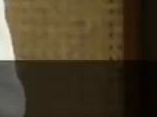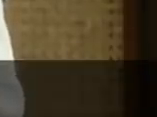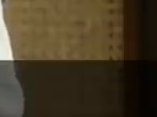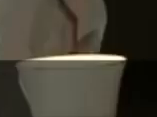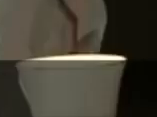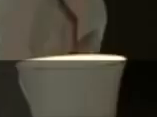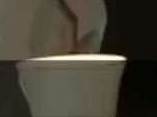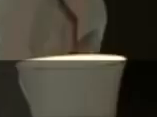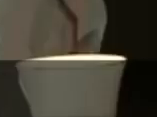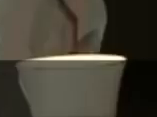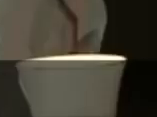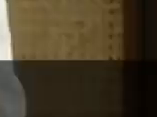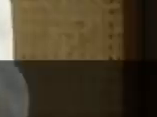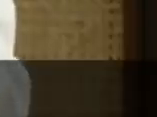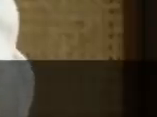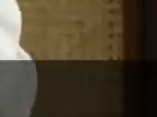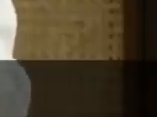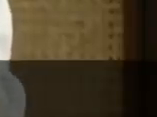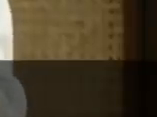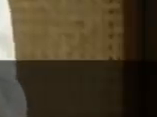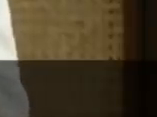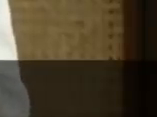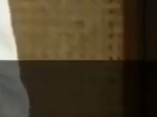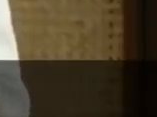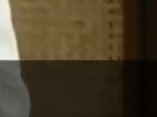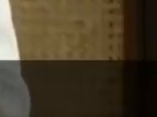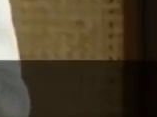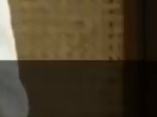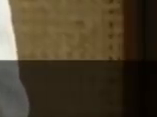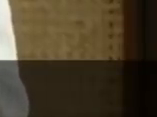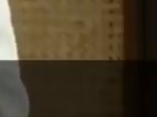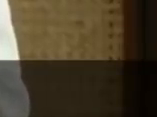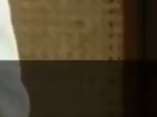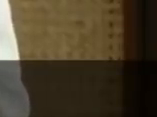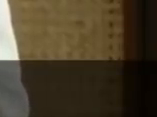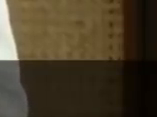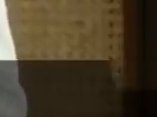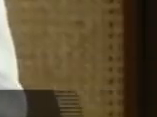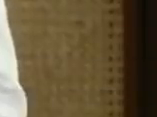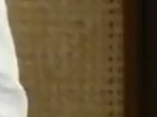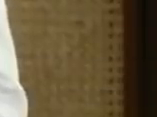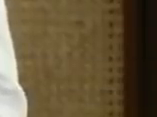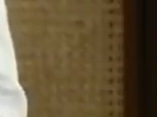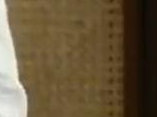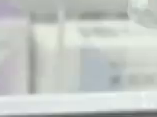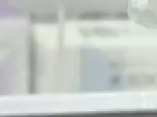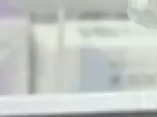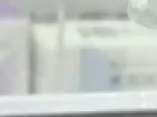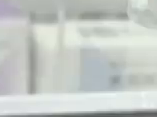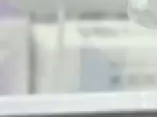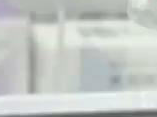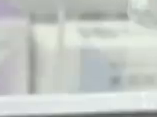opisyal ng barangay na huli ng mga hindi bakunado magpupumilit lumabas ng bahay. Nakapagpa-booster shot na rin